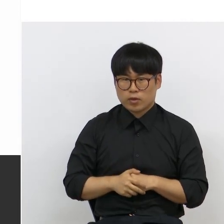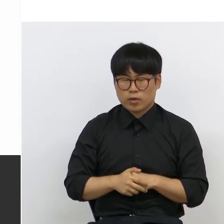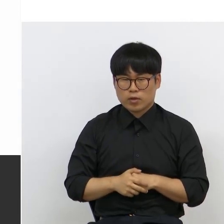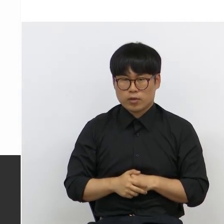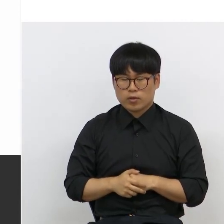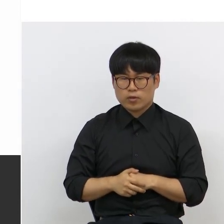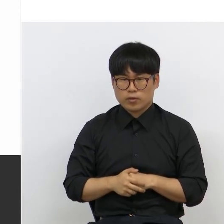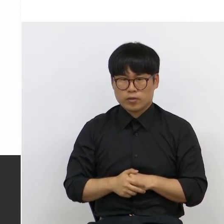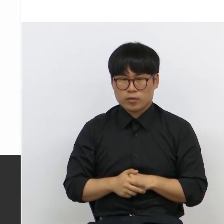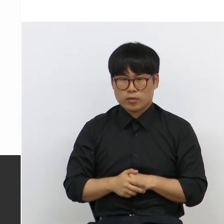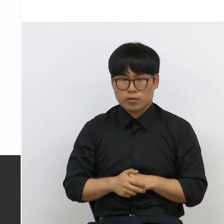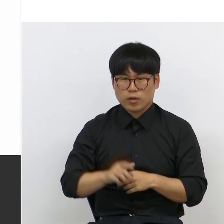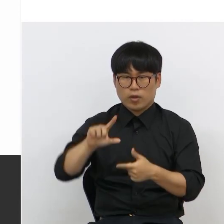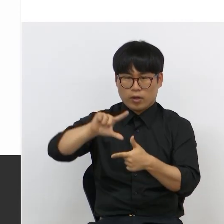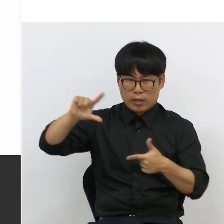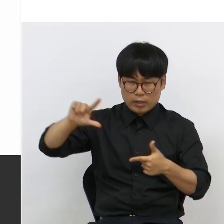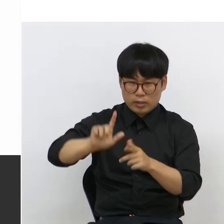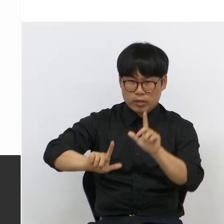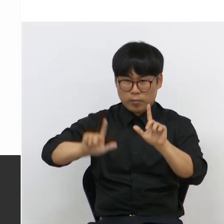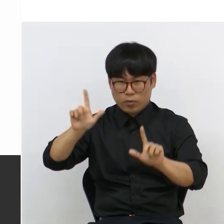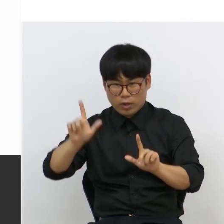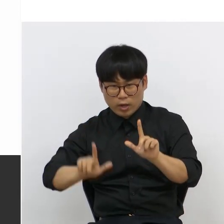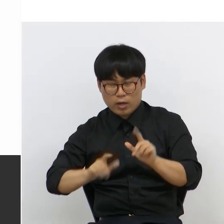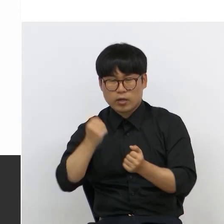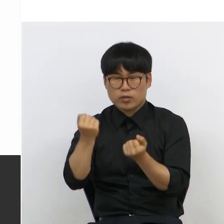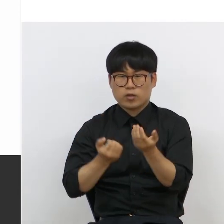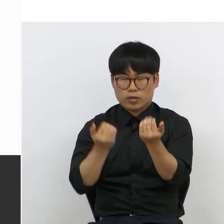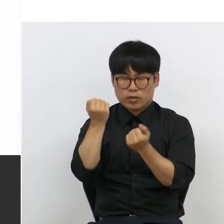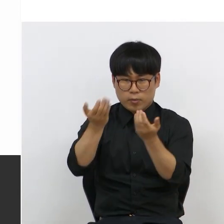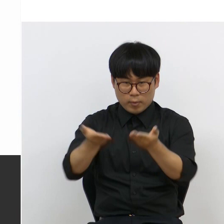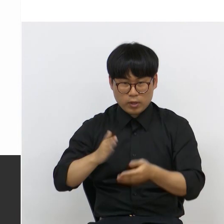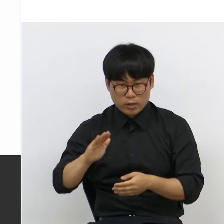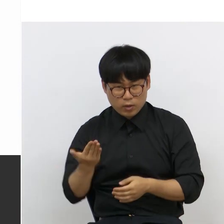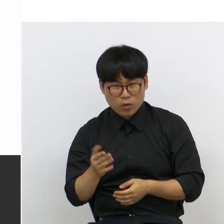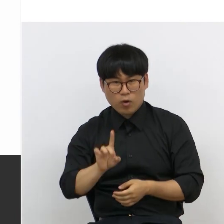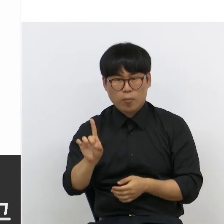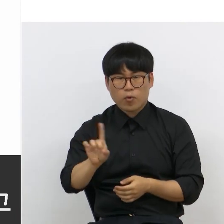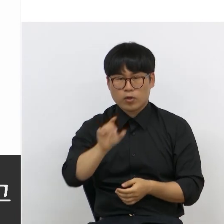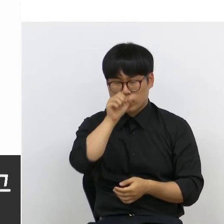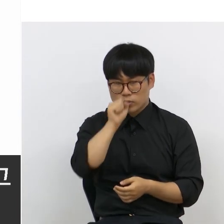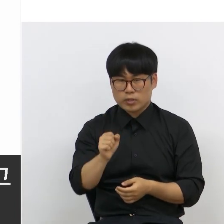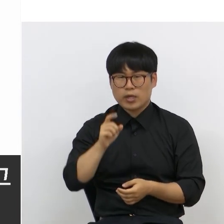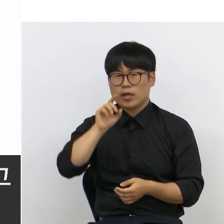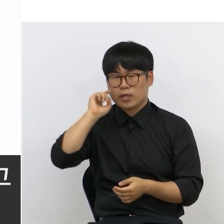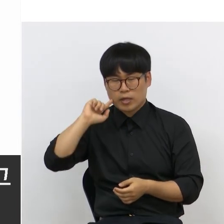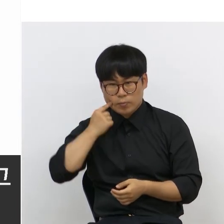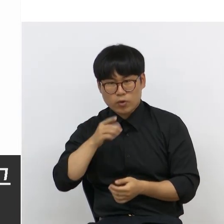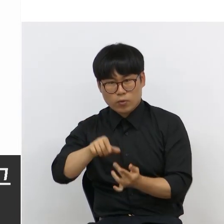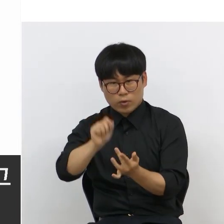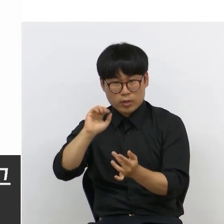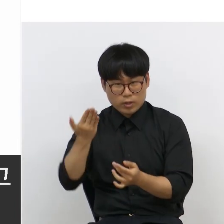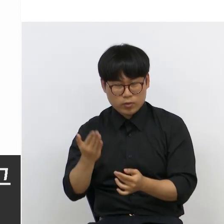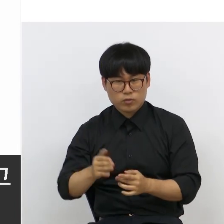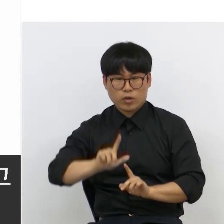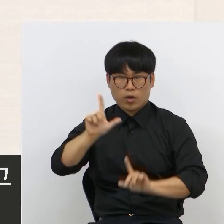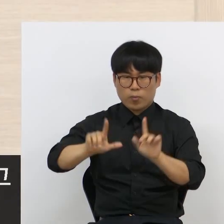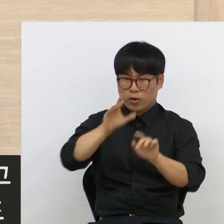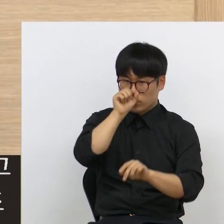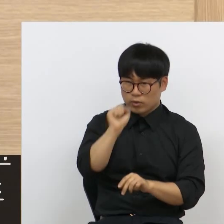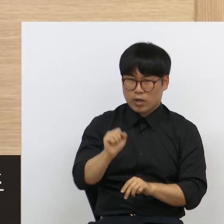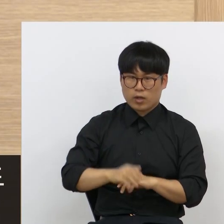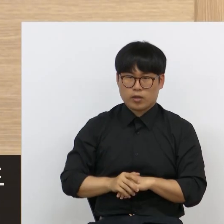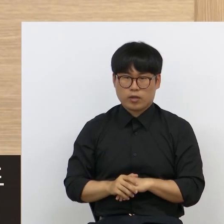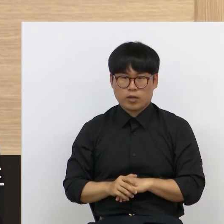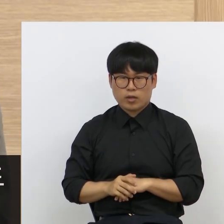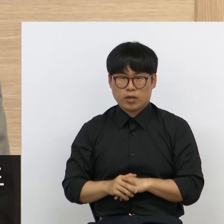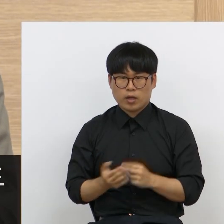다 보거나 아니면 설명을 듣고 이 제품이 나는 더 좋다. 색깔이 이뻐서 좋다. 이럴 수도 있고 모양이 마음에 든다. 아니면